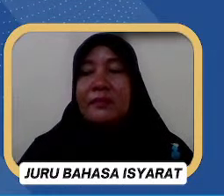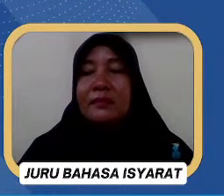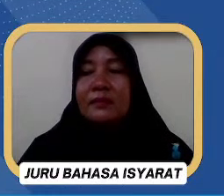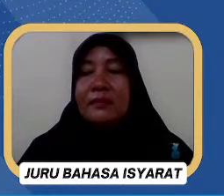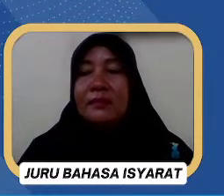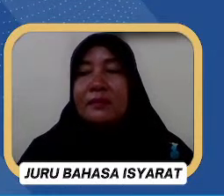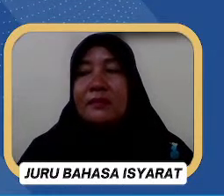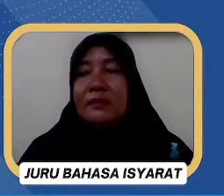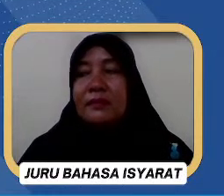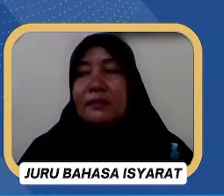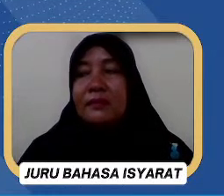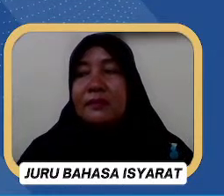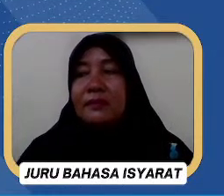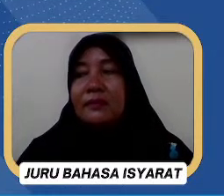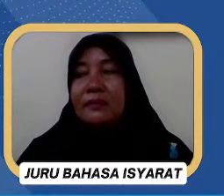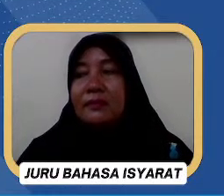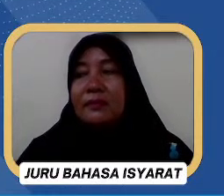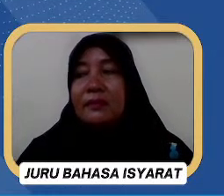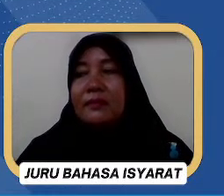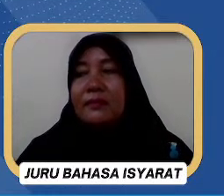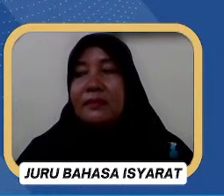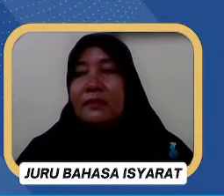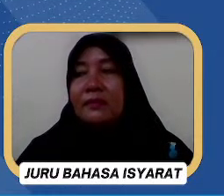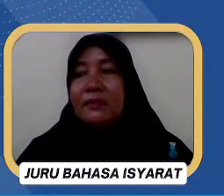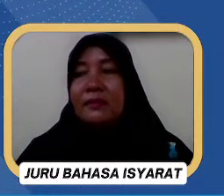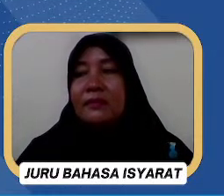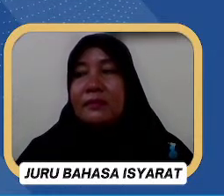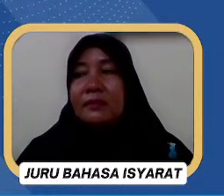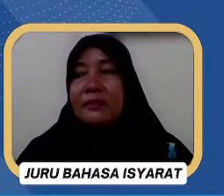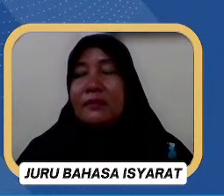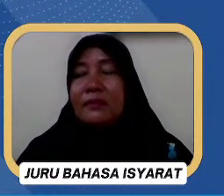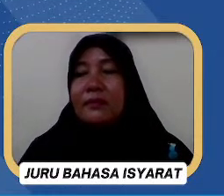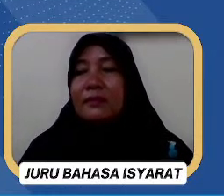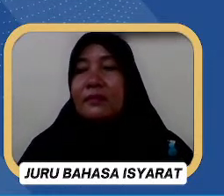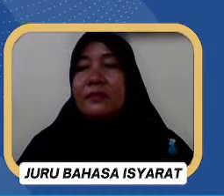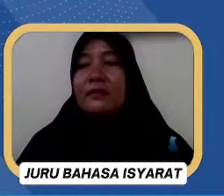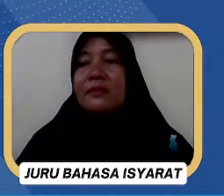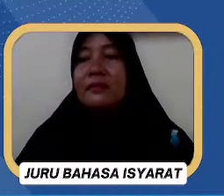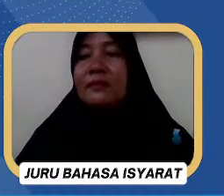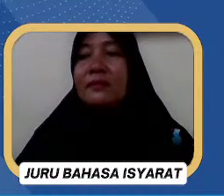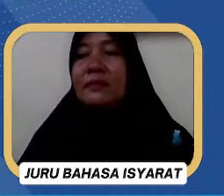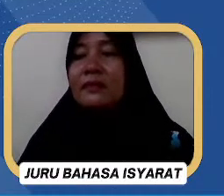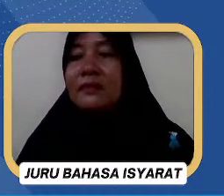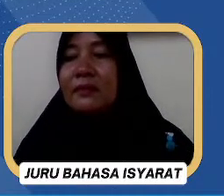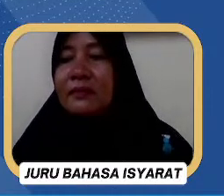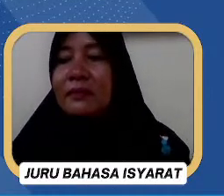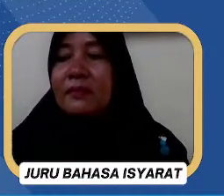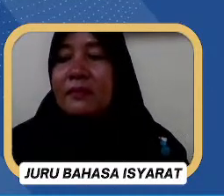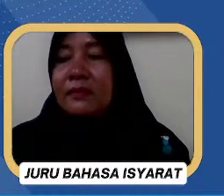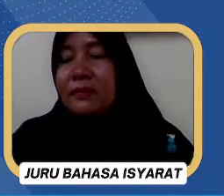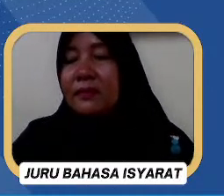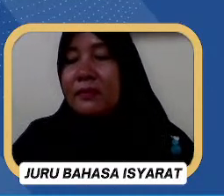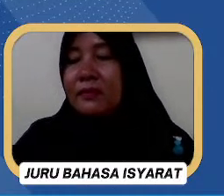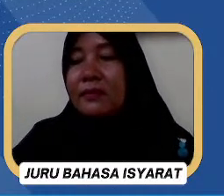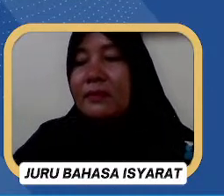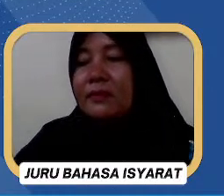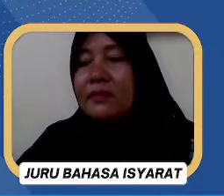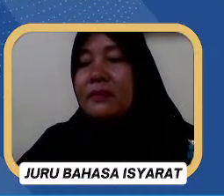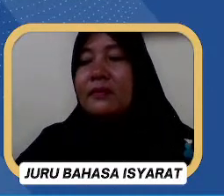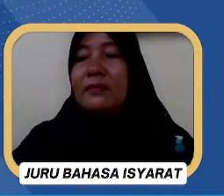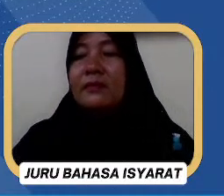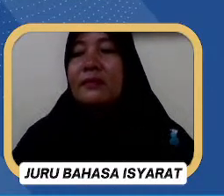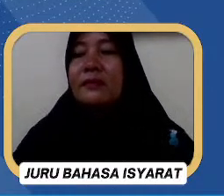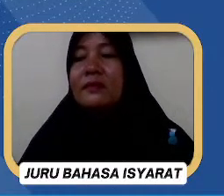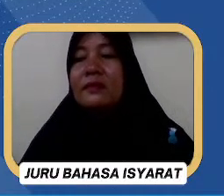dikawal di level polsek kok seperti ini, lalu kemudian diambil alih di level polda. Itu kan peran aktif anak-anak muda